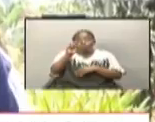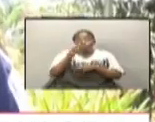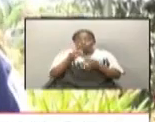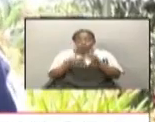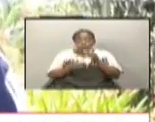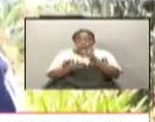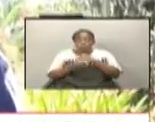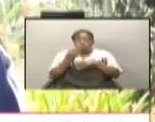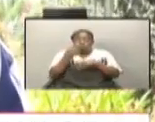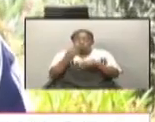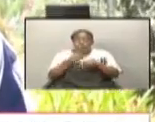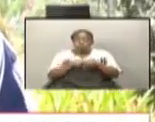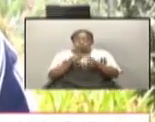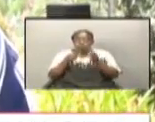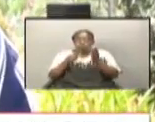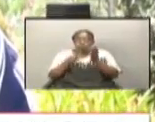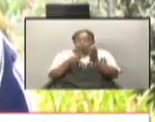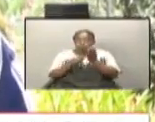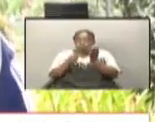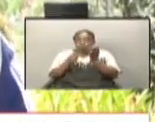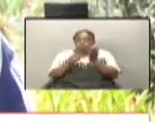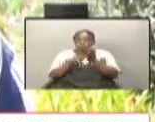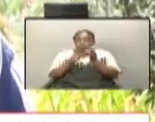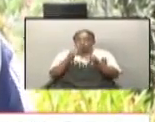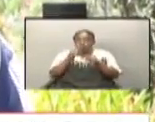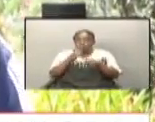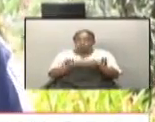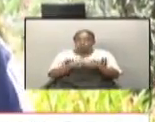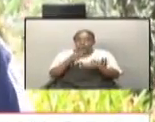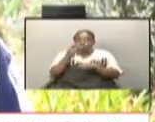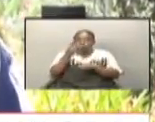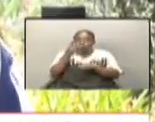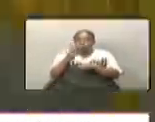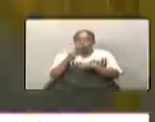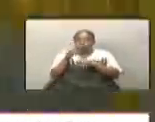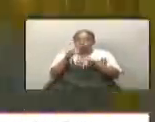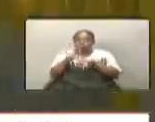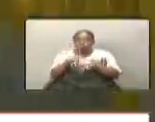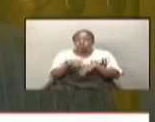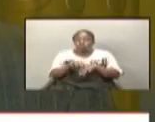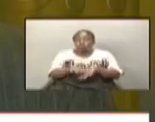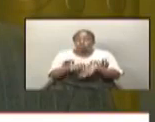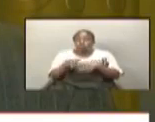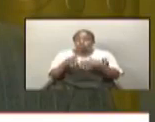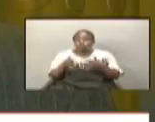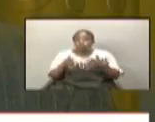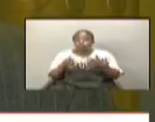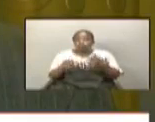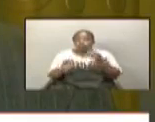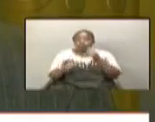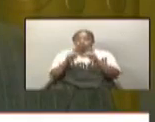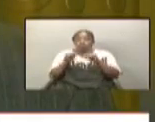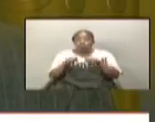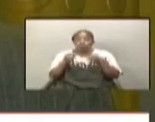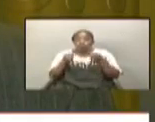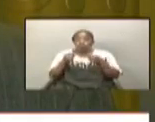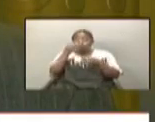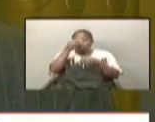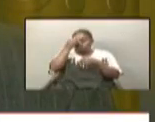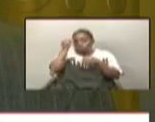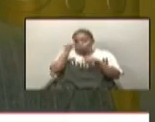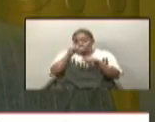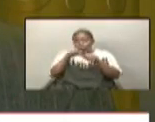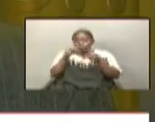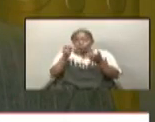enkera ku Tuesday kusawa 8 kwe kuzika asanze ku bintu byenki sinagenda byatagenda kumwira bila